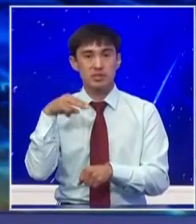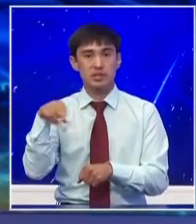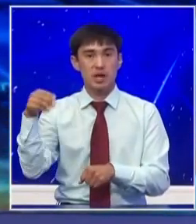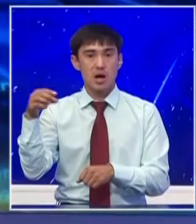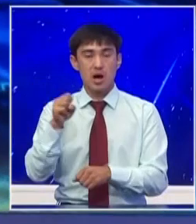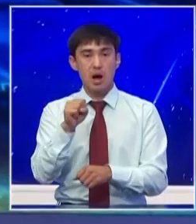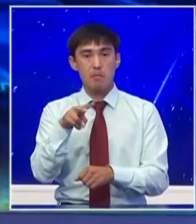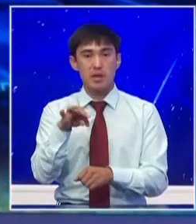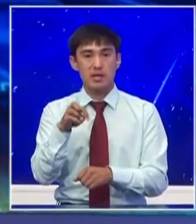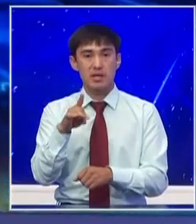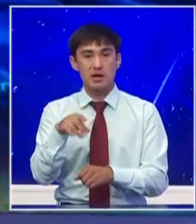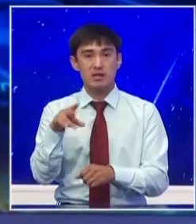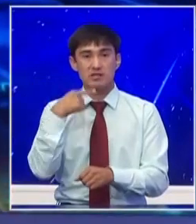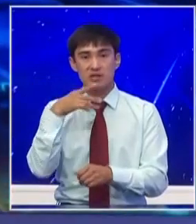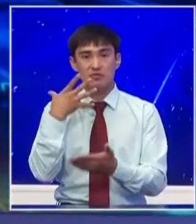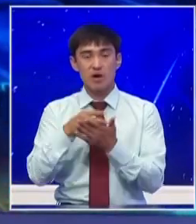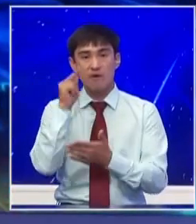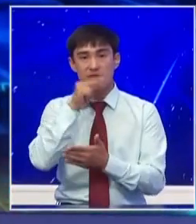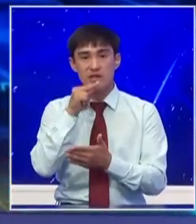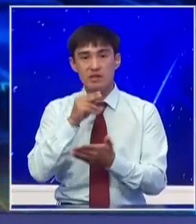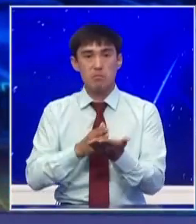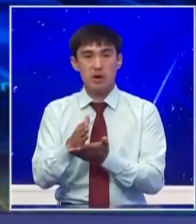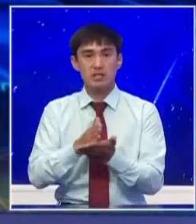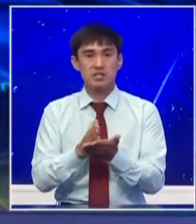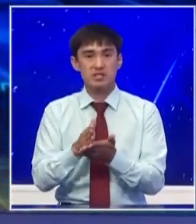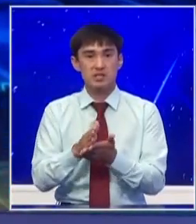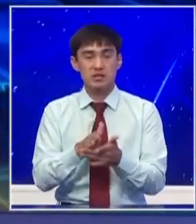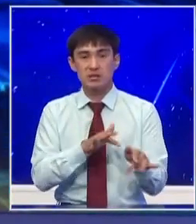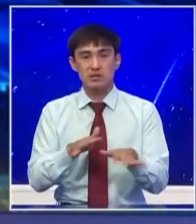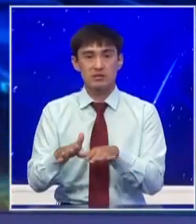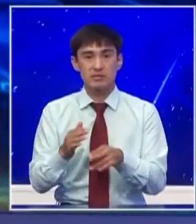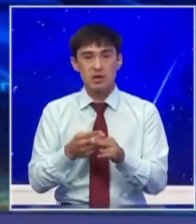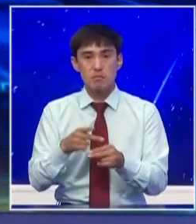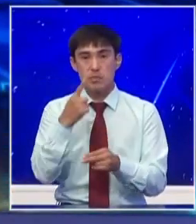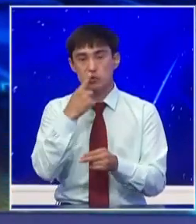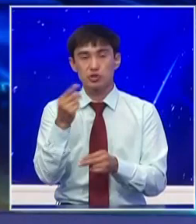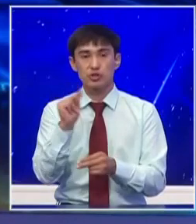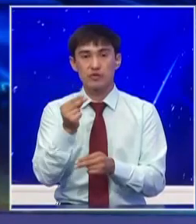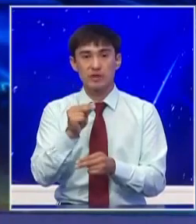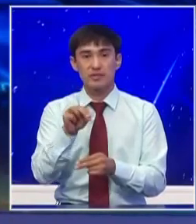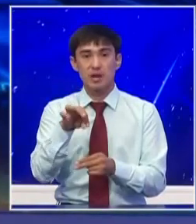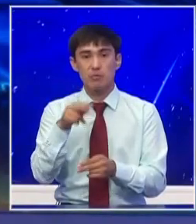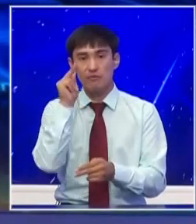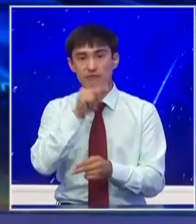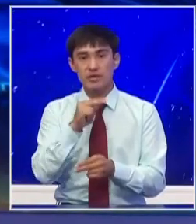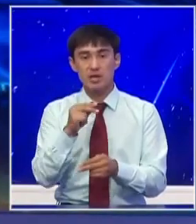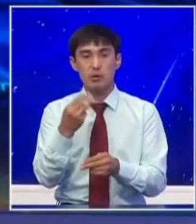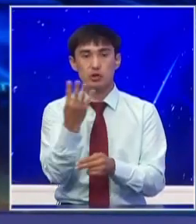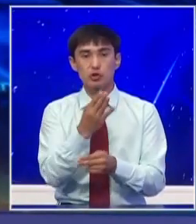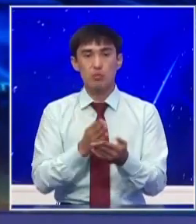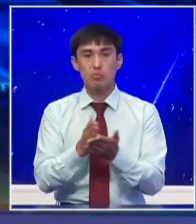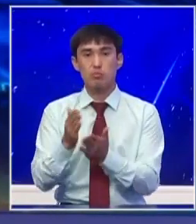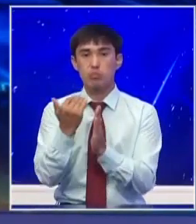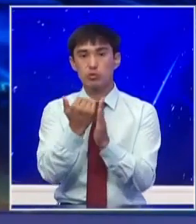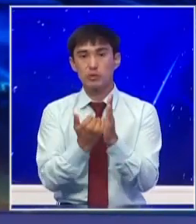Америки назвал все обвинения в свой адрес политически мотивированными. В минувший четверг Трампу предъявили обвинения по четырем